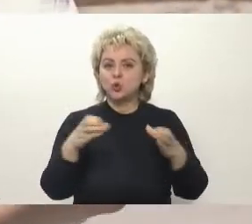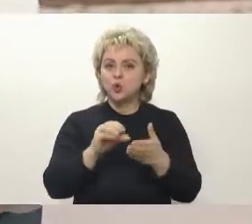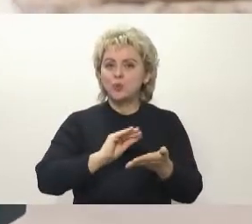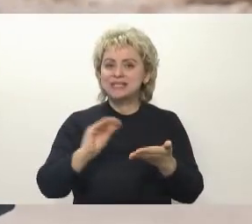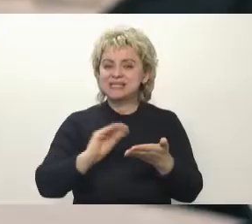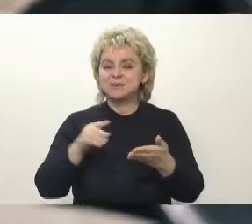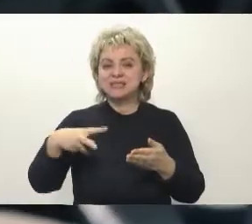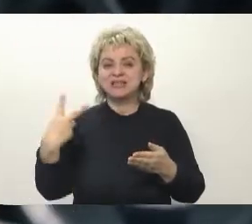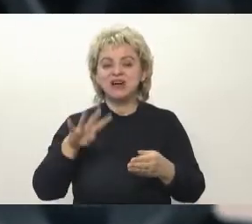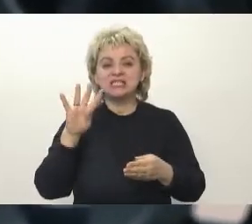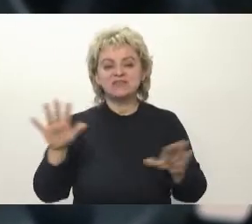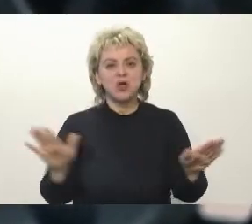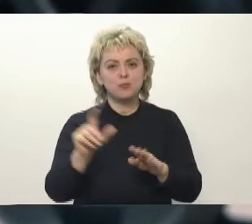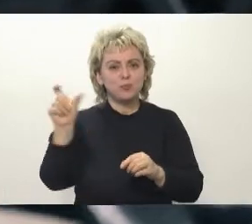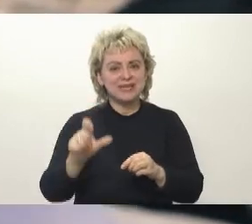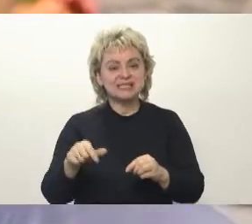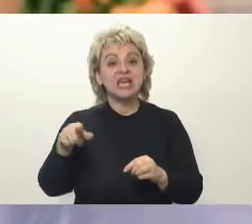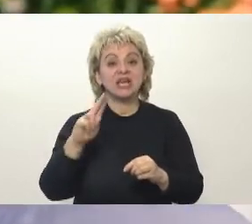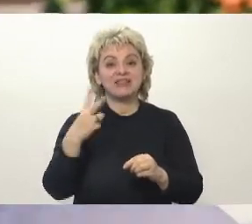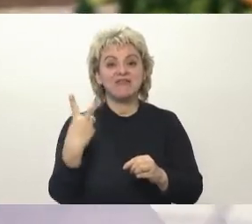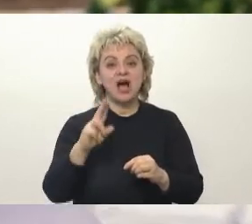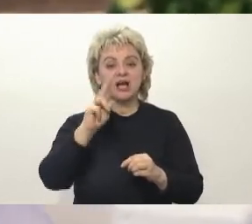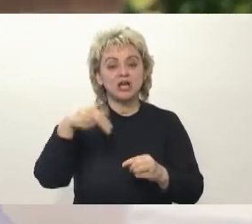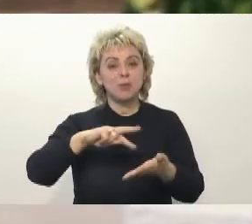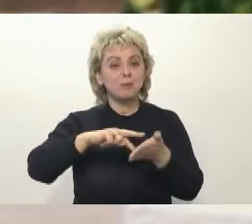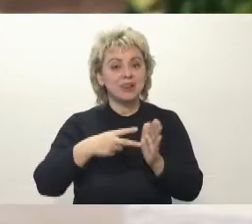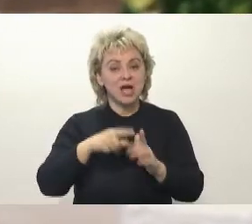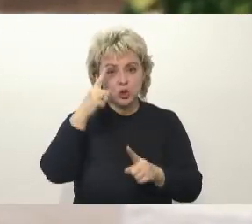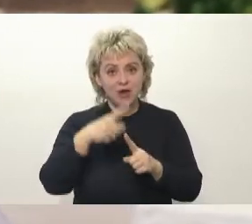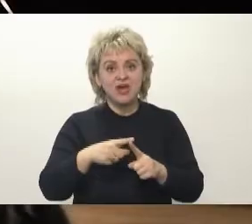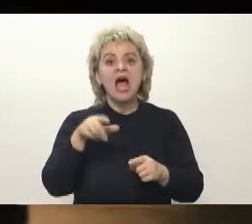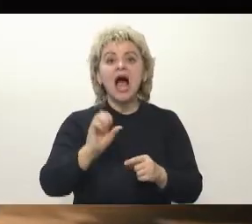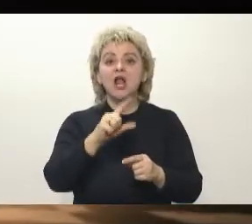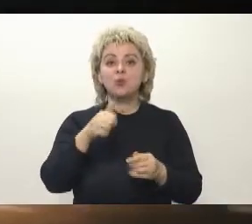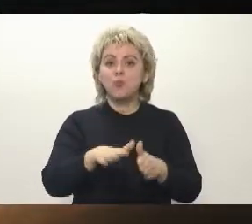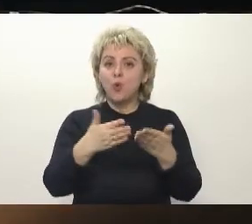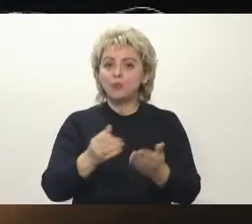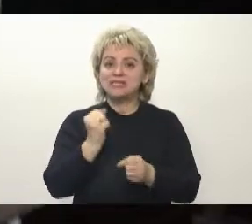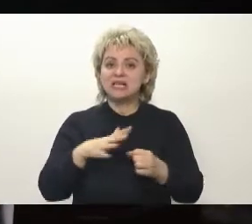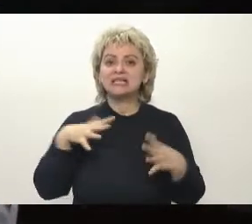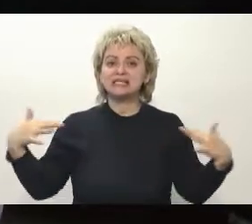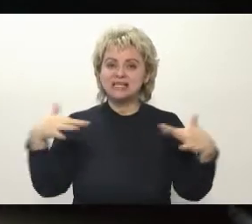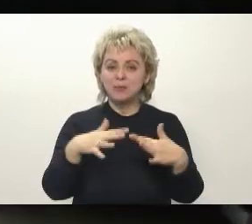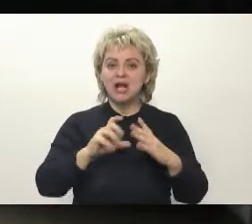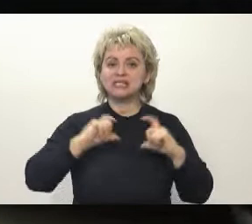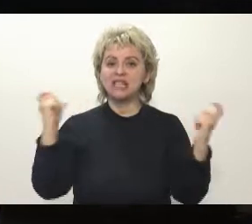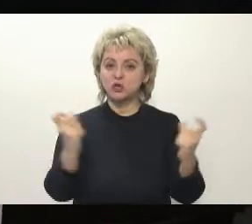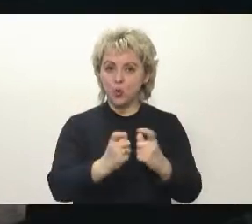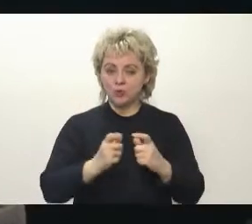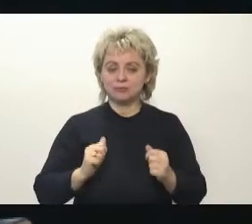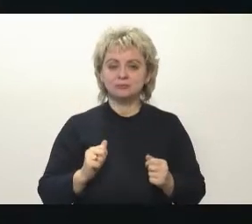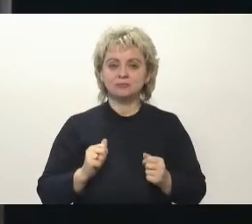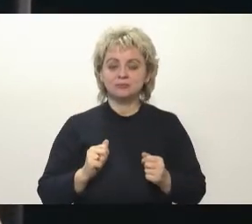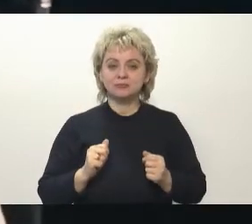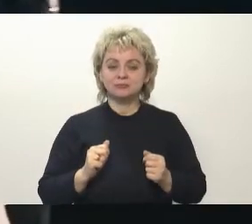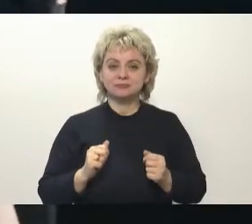записала 22 песни и сняла 2 клипа. А в планах у братьев выпустить альбом и собрать стадион. В кармане бывает порой